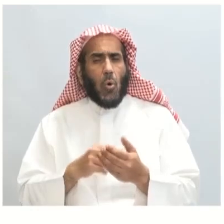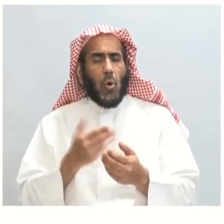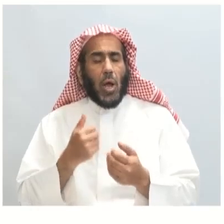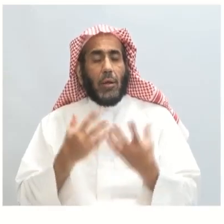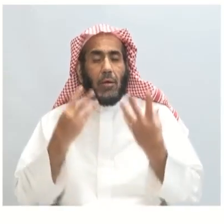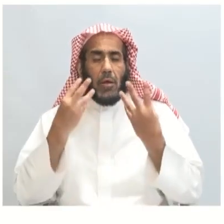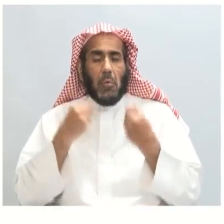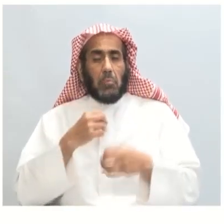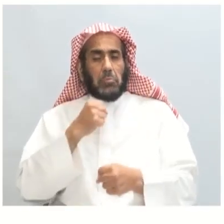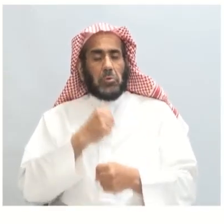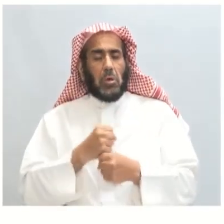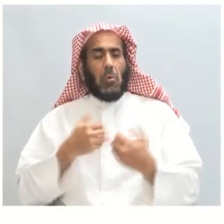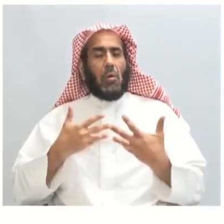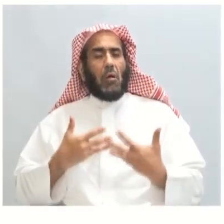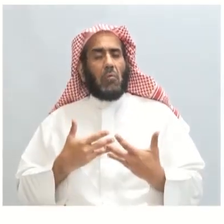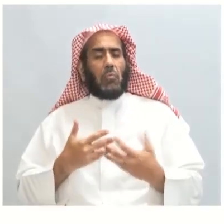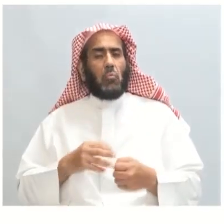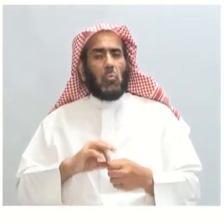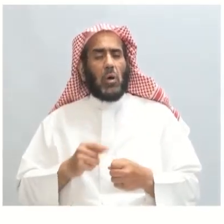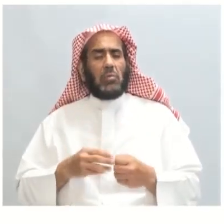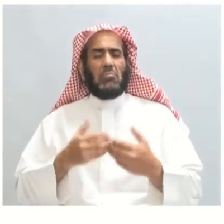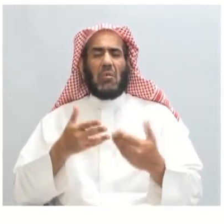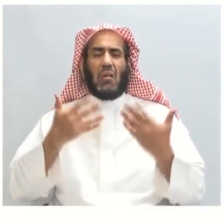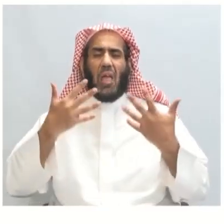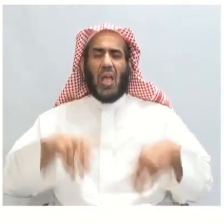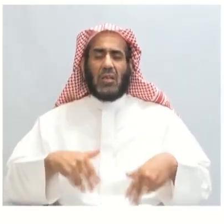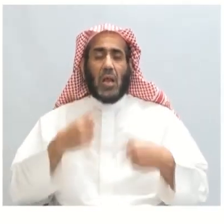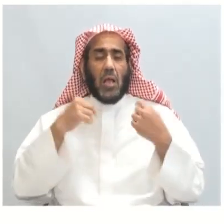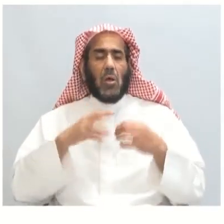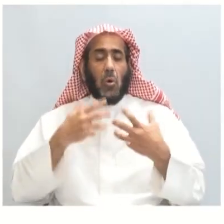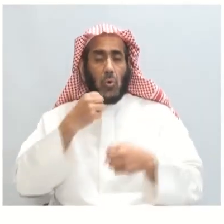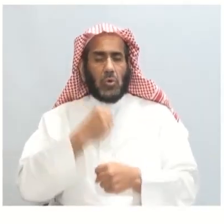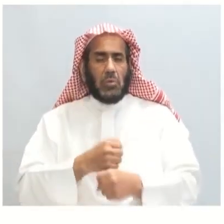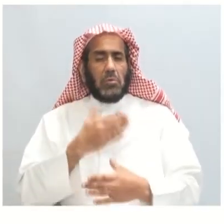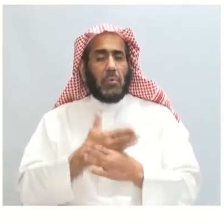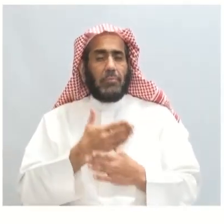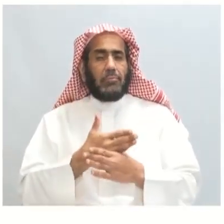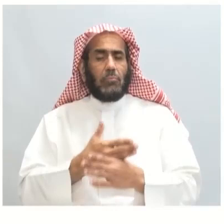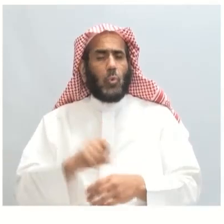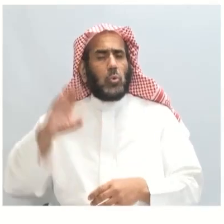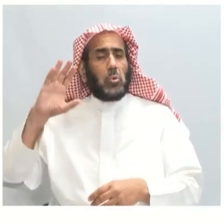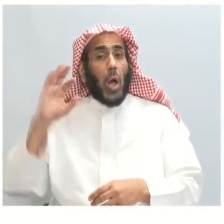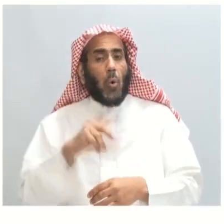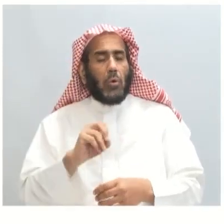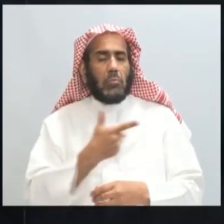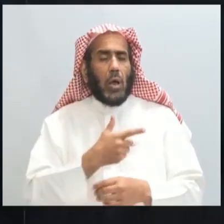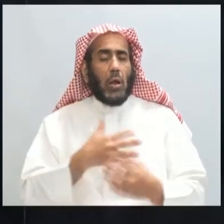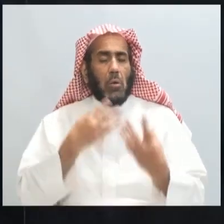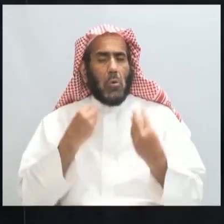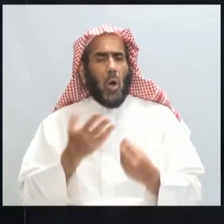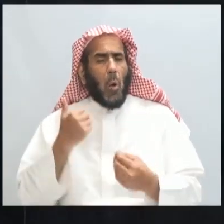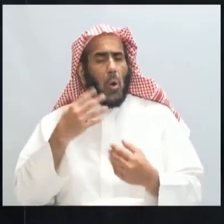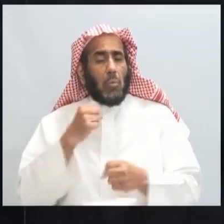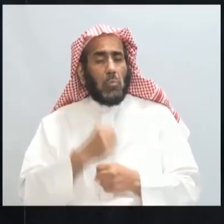ينعم بالصحه والعافيه وقد يخسر حياته او صحته بسبب ماذا التهور اذا كان ينعم بصحه